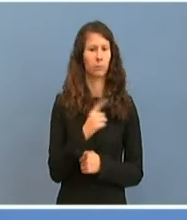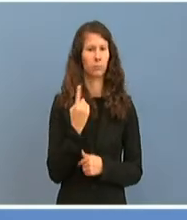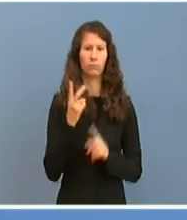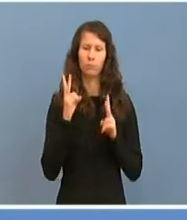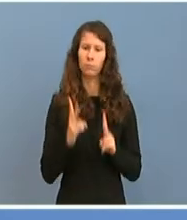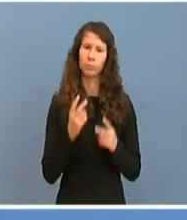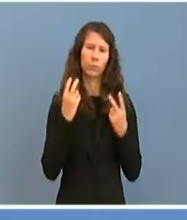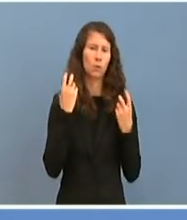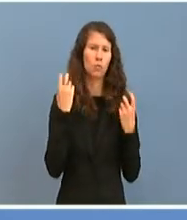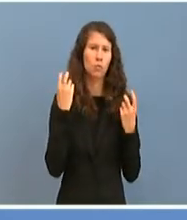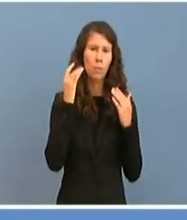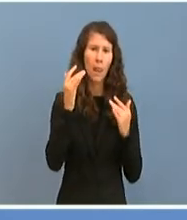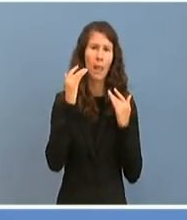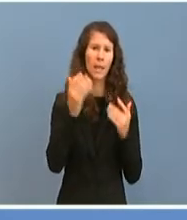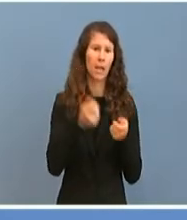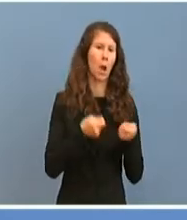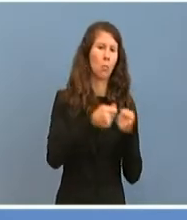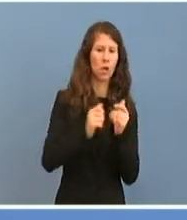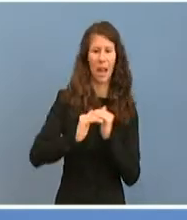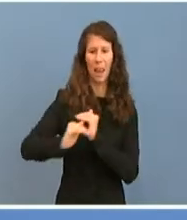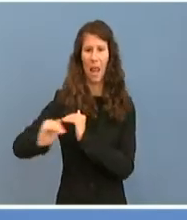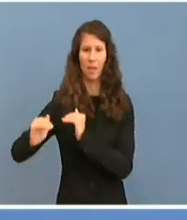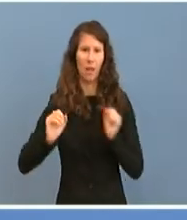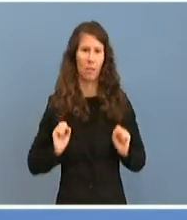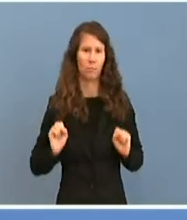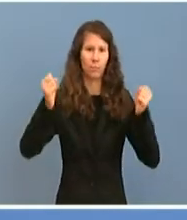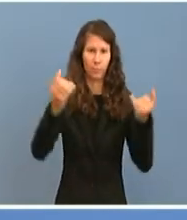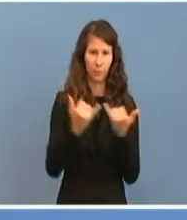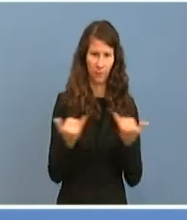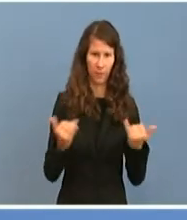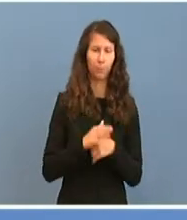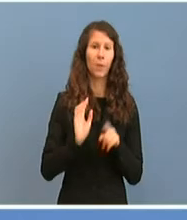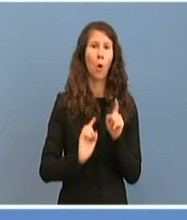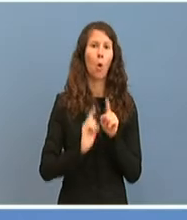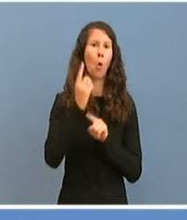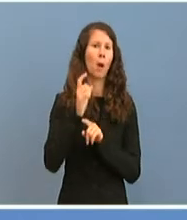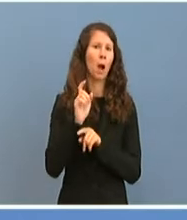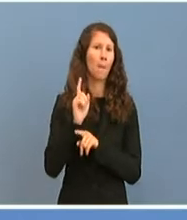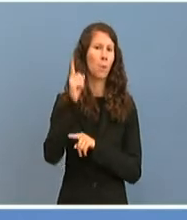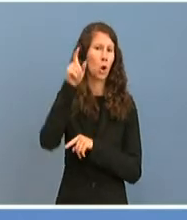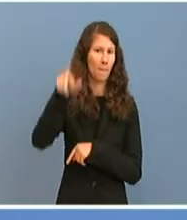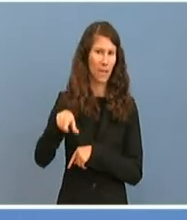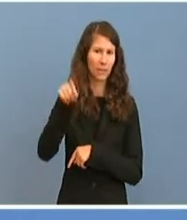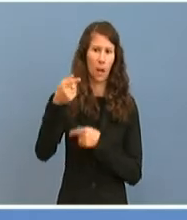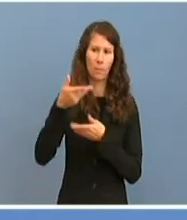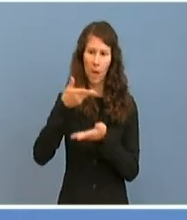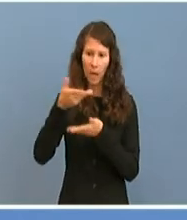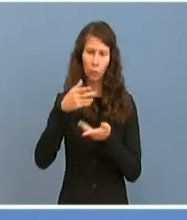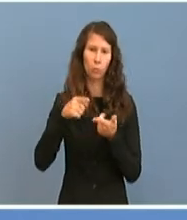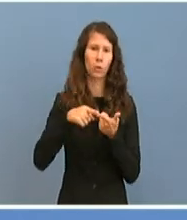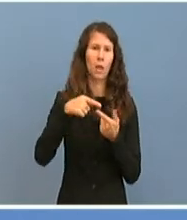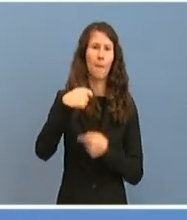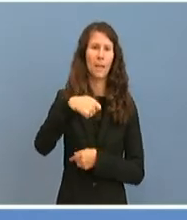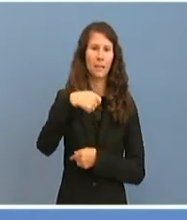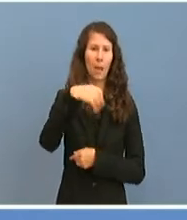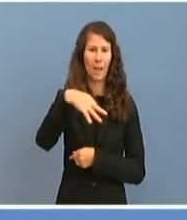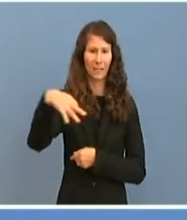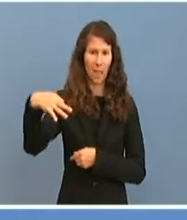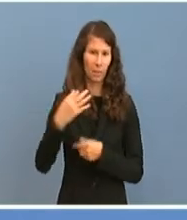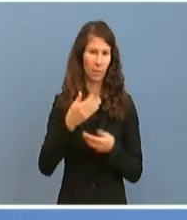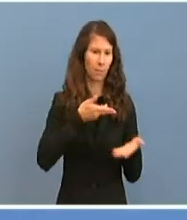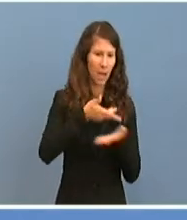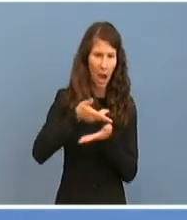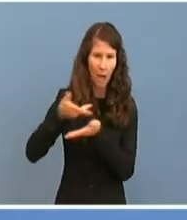tun können. Dem diente die Beratung mit den Oberbürgermeistern, dem wird die Beratung mit den Ministerpräsidenten dienen. Und ich nehme